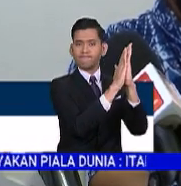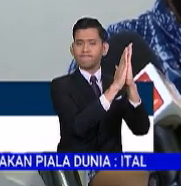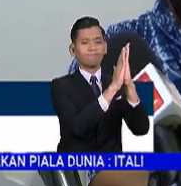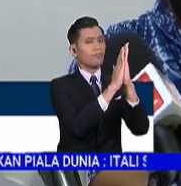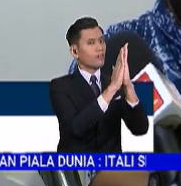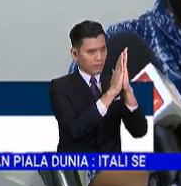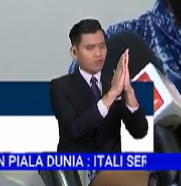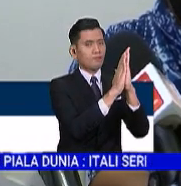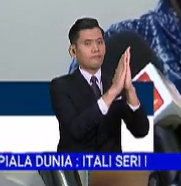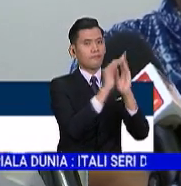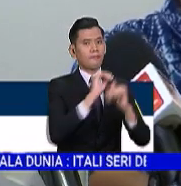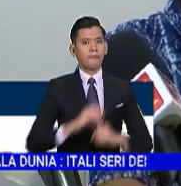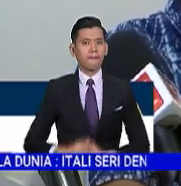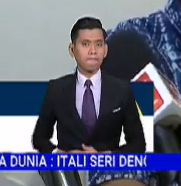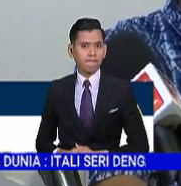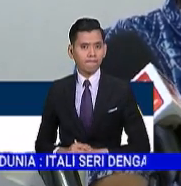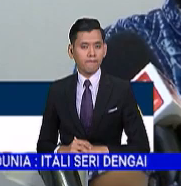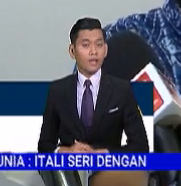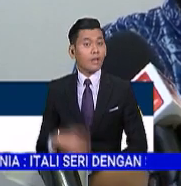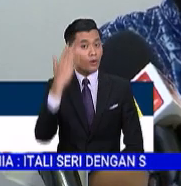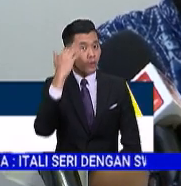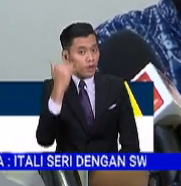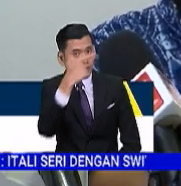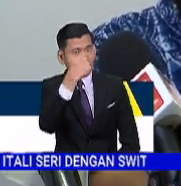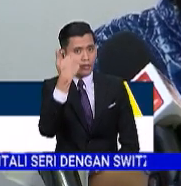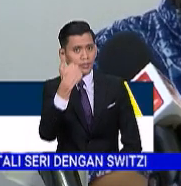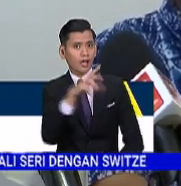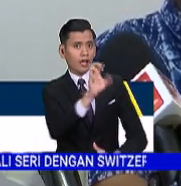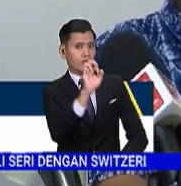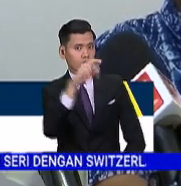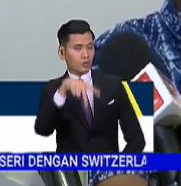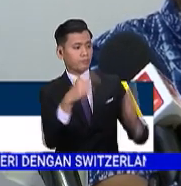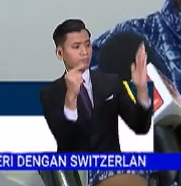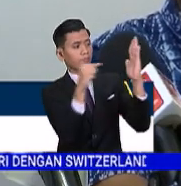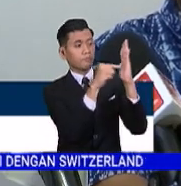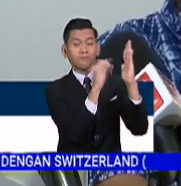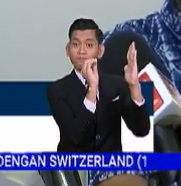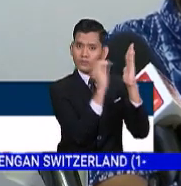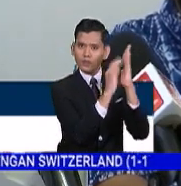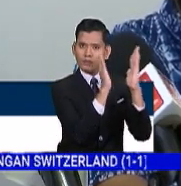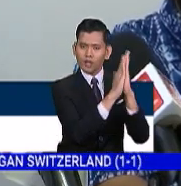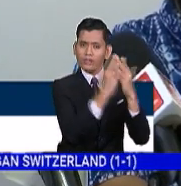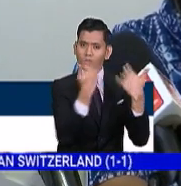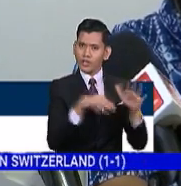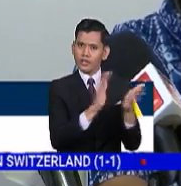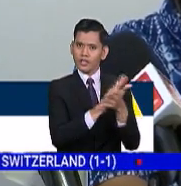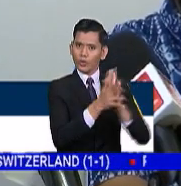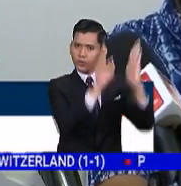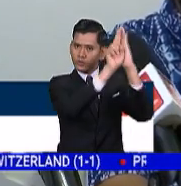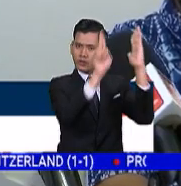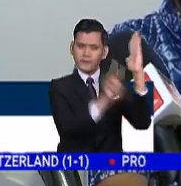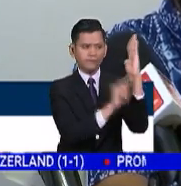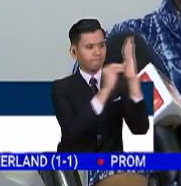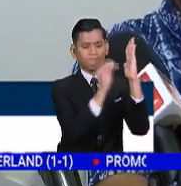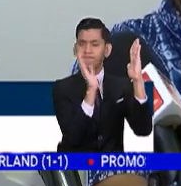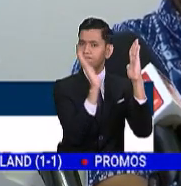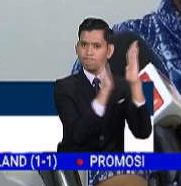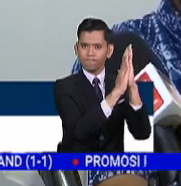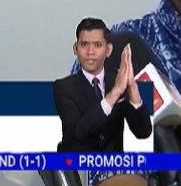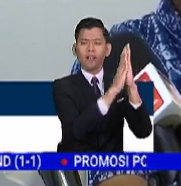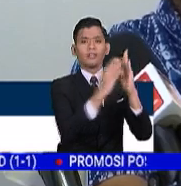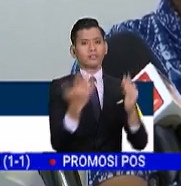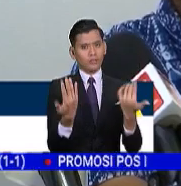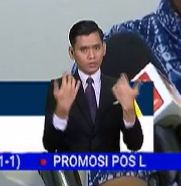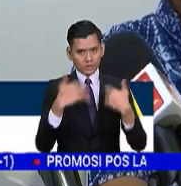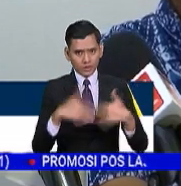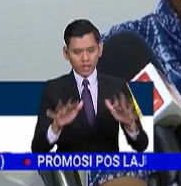telah pun diperkenalkan itu kerana ia telah menjadi sebahagian daripada undang-undang di bawah Perintah